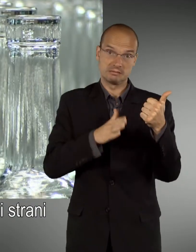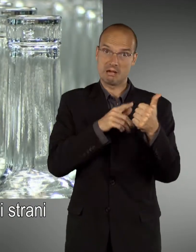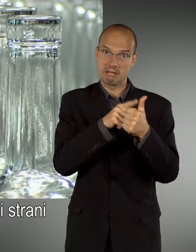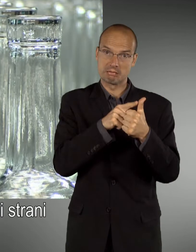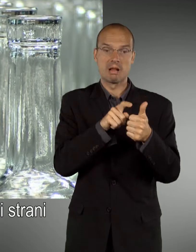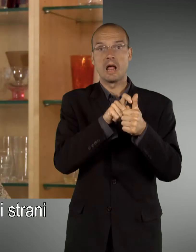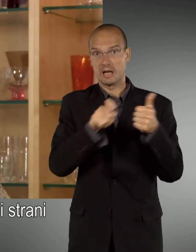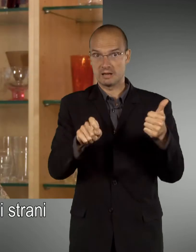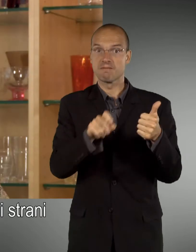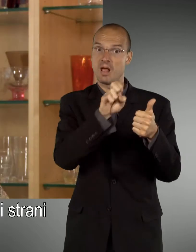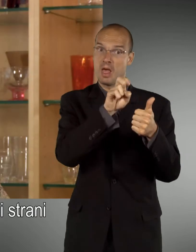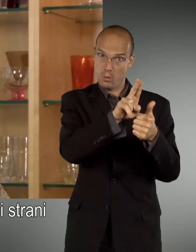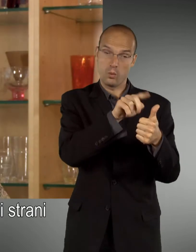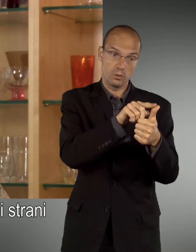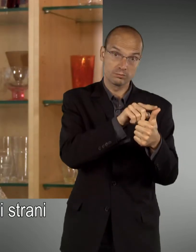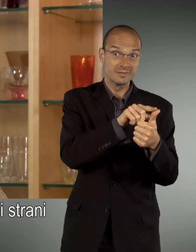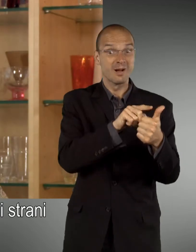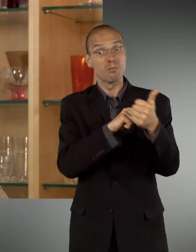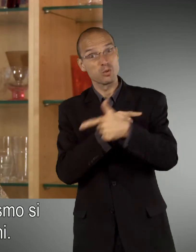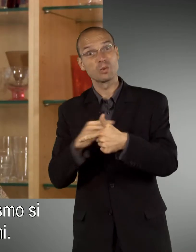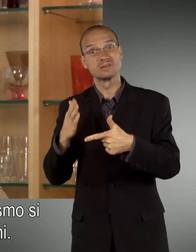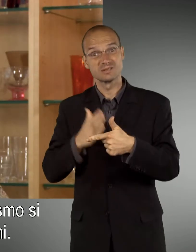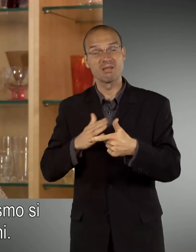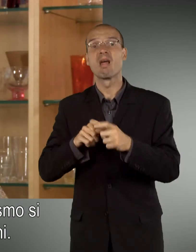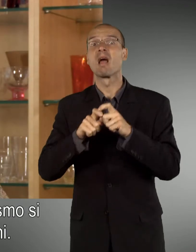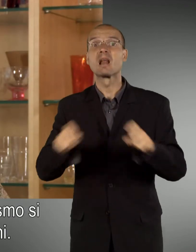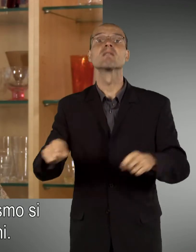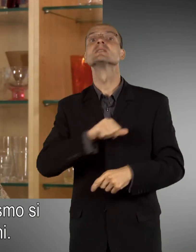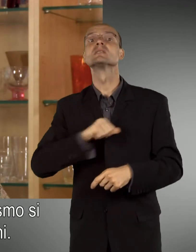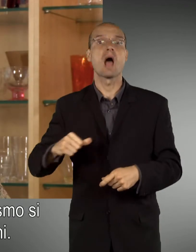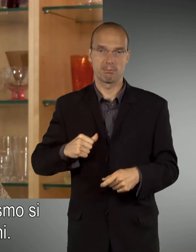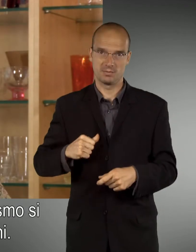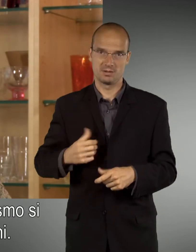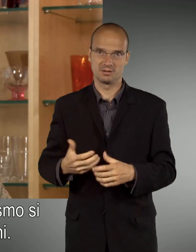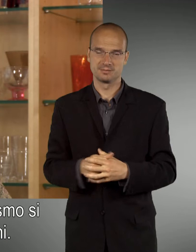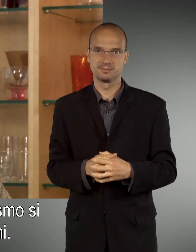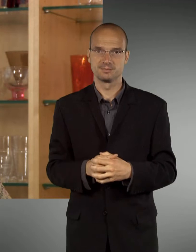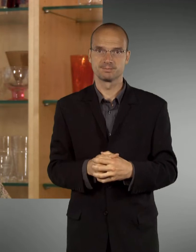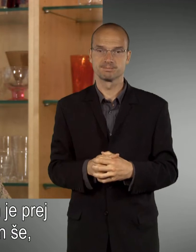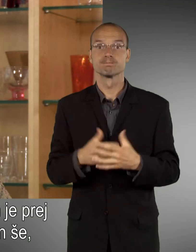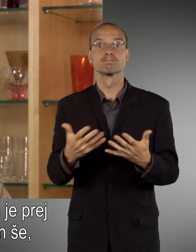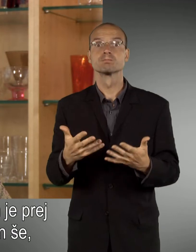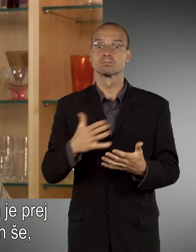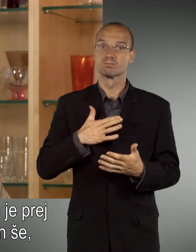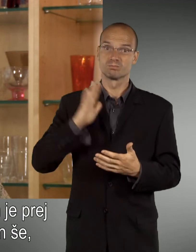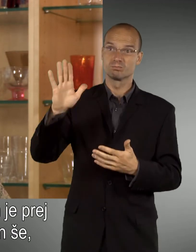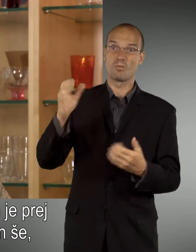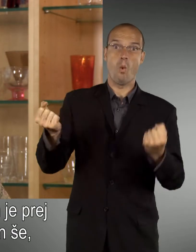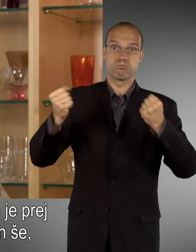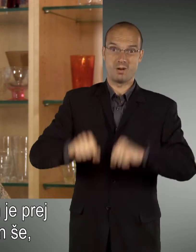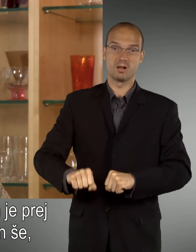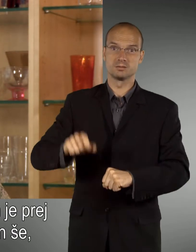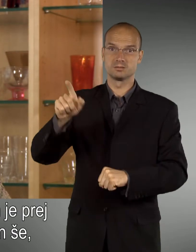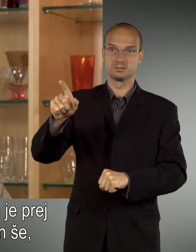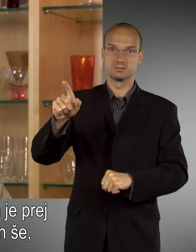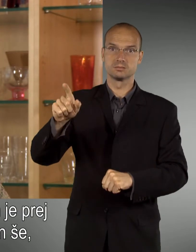strani kriva Evropska unija, po drugi strani smo si krivi pa sami. Ker naša